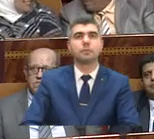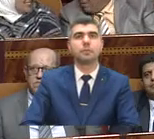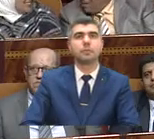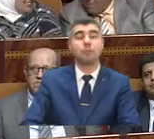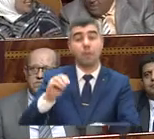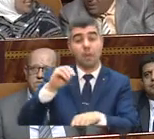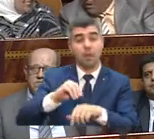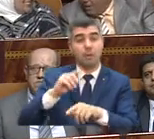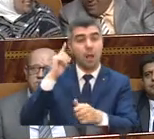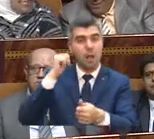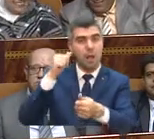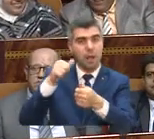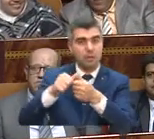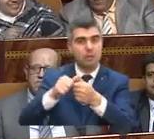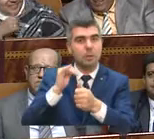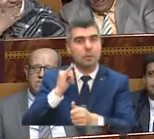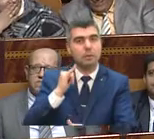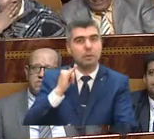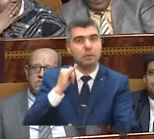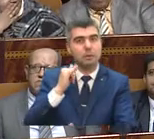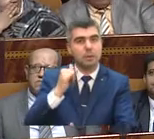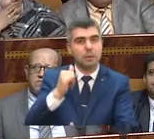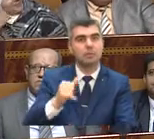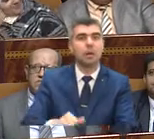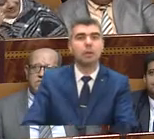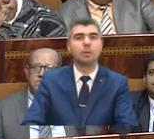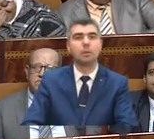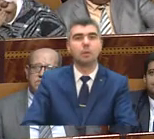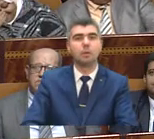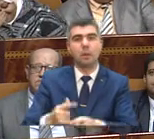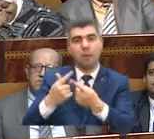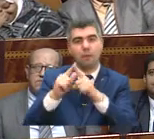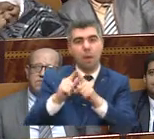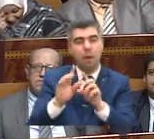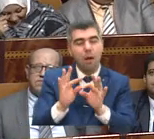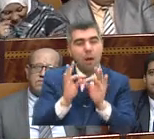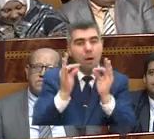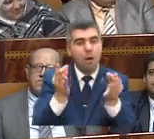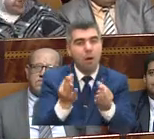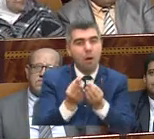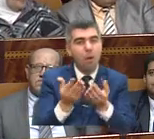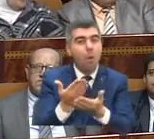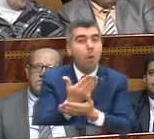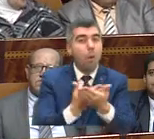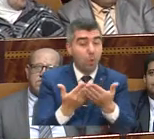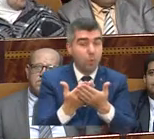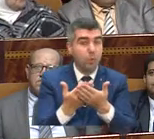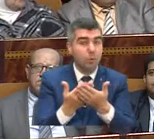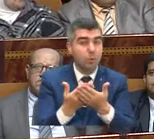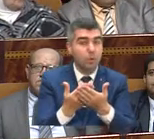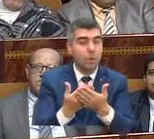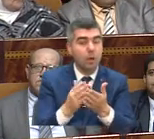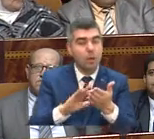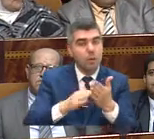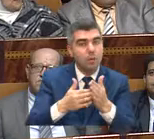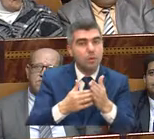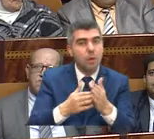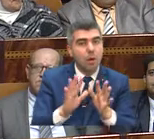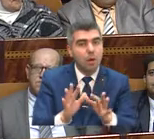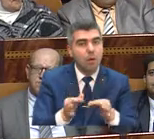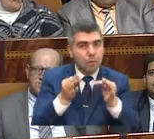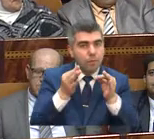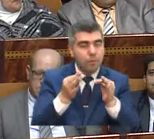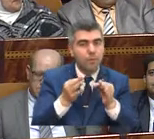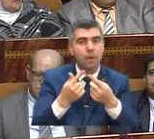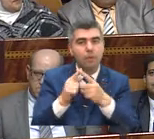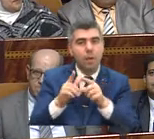ونستحضر هنا لابد من وجود يعني ما هي الدروس التي يمكن استخلاصها، لابد من استحضار مقاربة شمولية تحضر فيها البعد